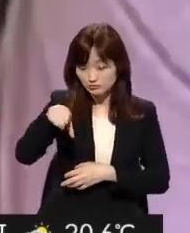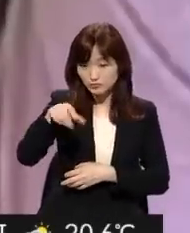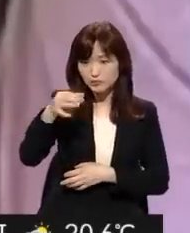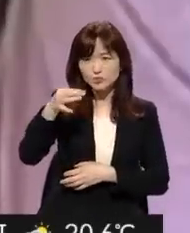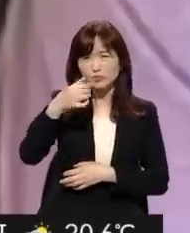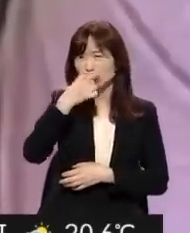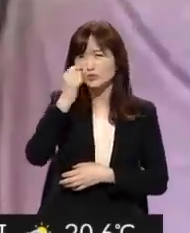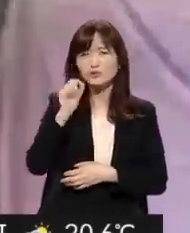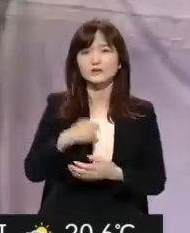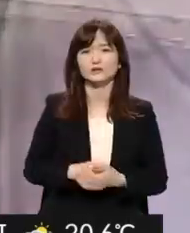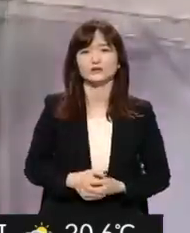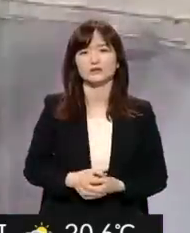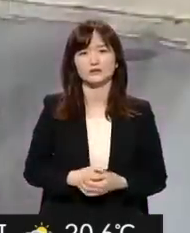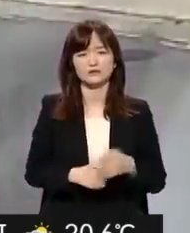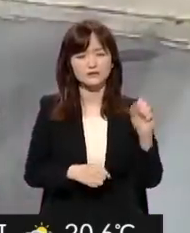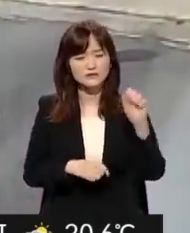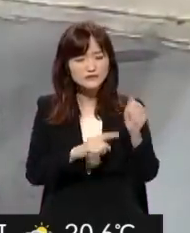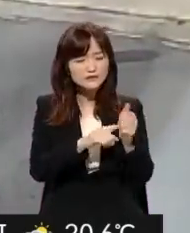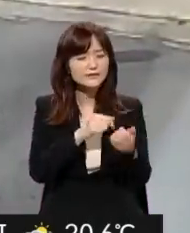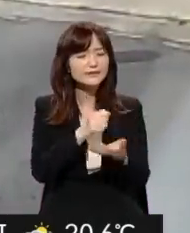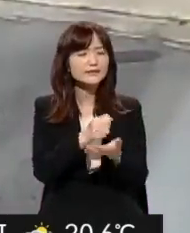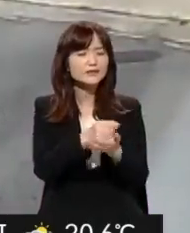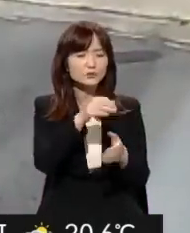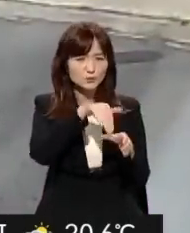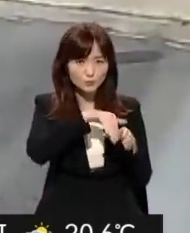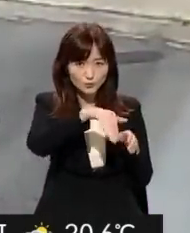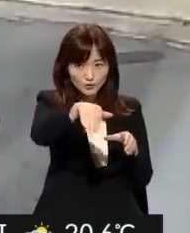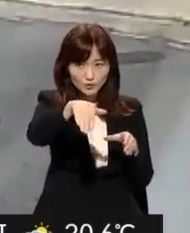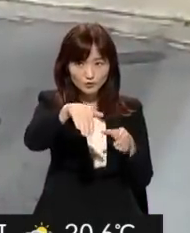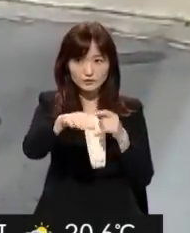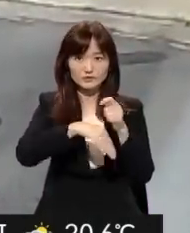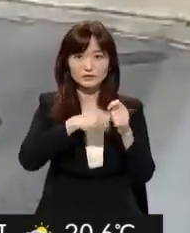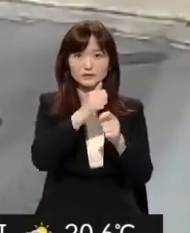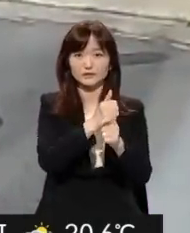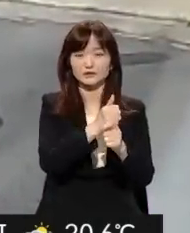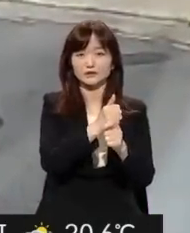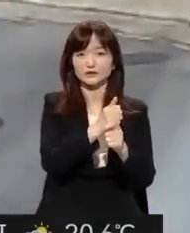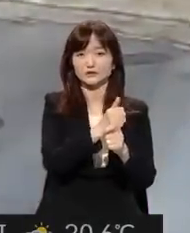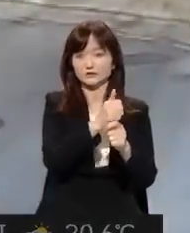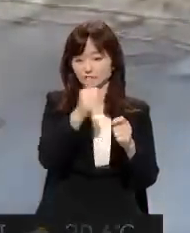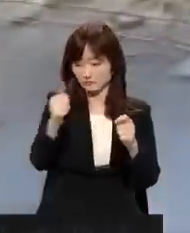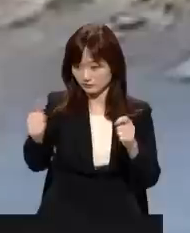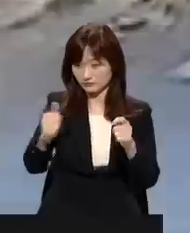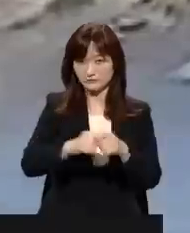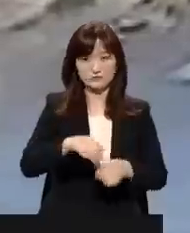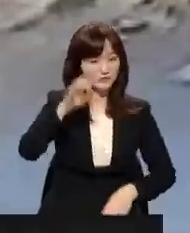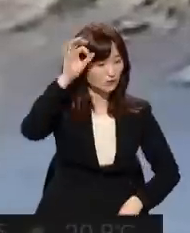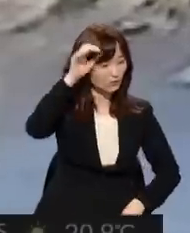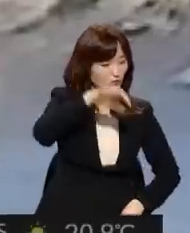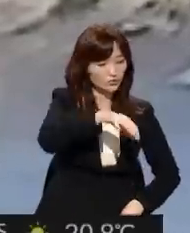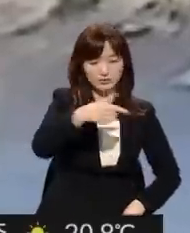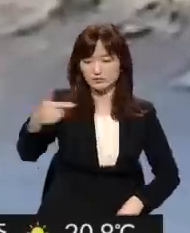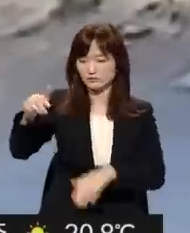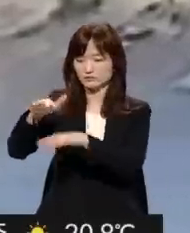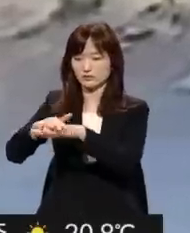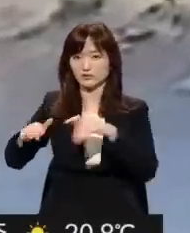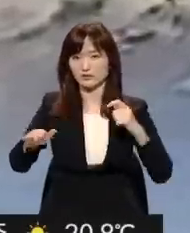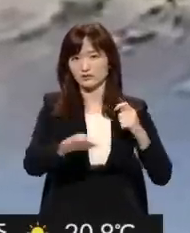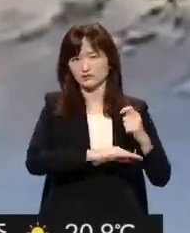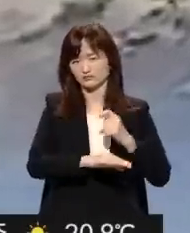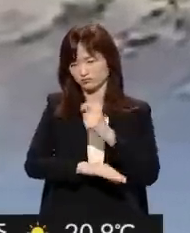부족하네. 기사님 계좌로 넣어드릴게요 하고 저렇게 하차를 했어요. 자, 포항에서 대전까지 3시간.